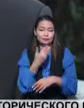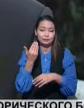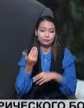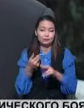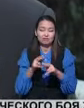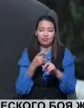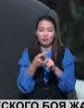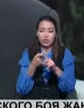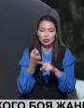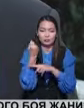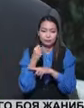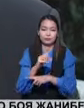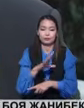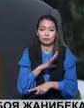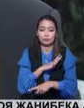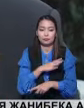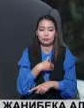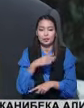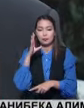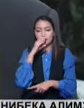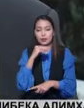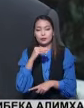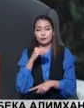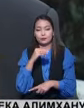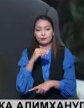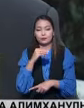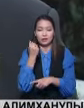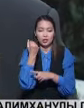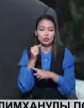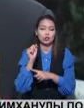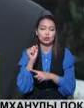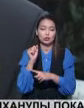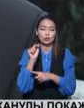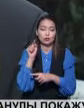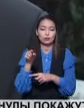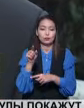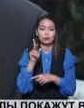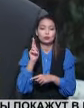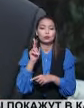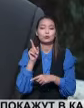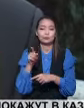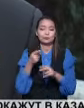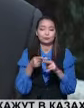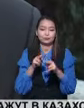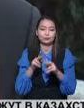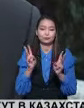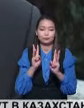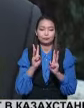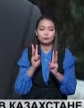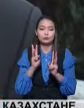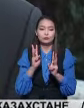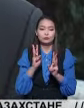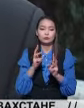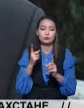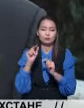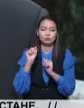фашистскому зверю. Мы смогли достичь того, что не удалось достичь ни одной